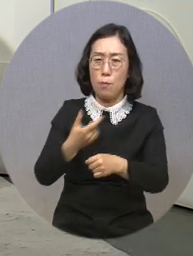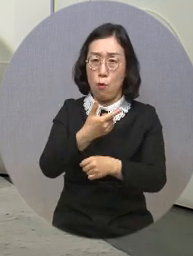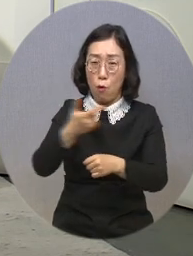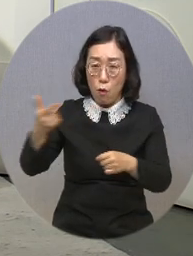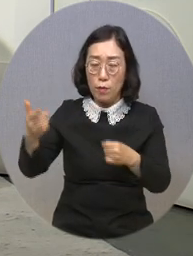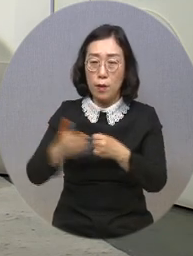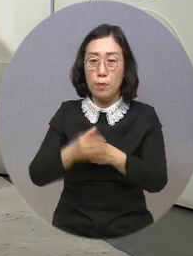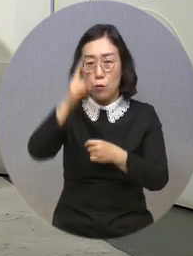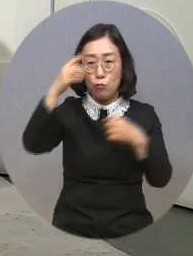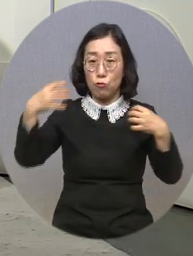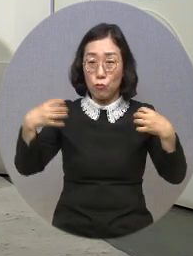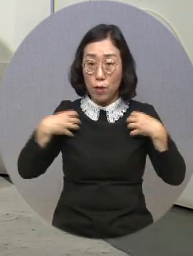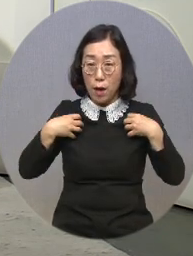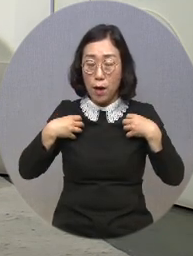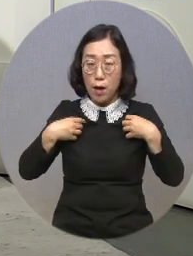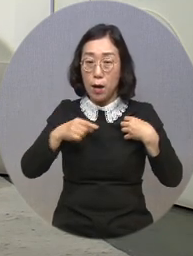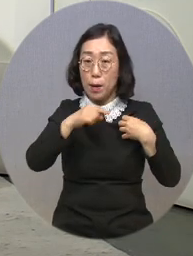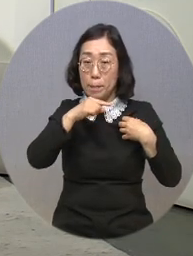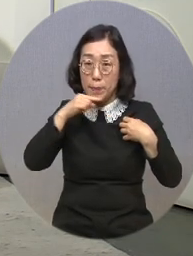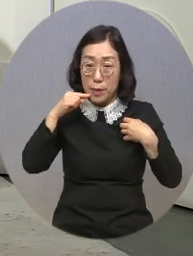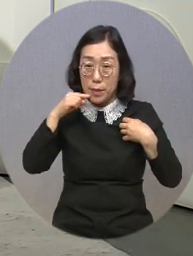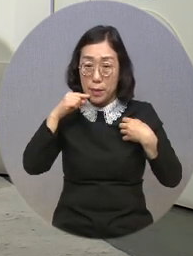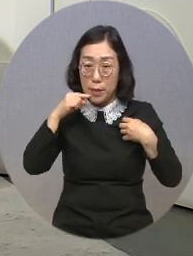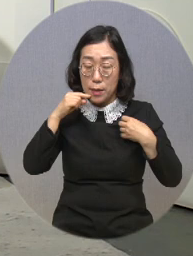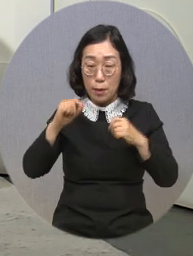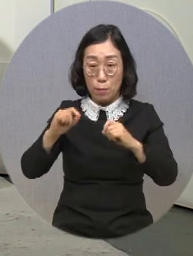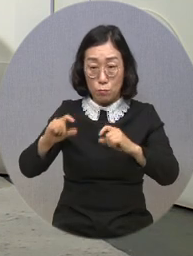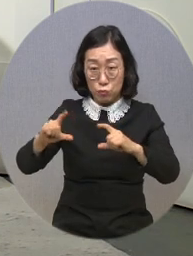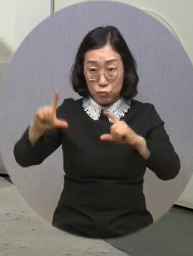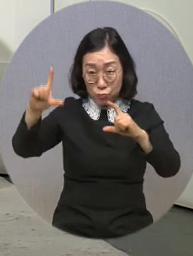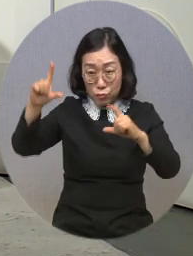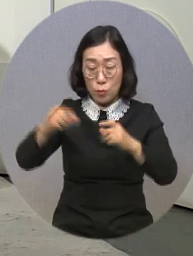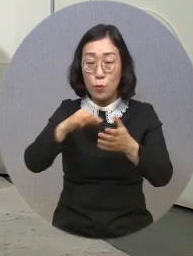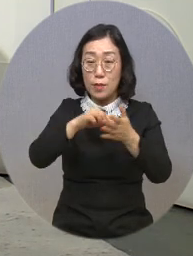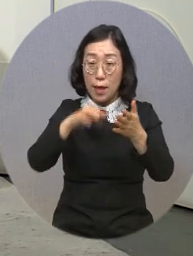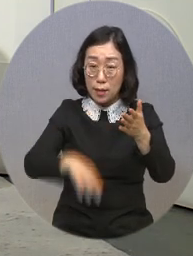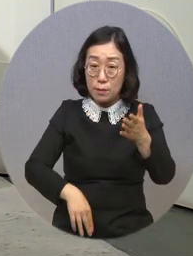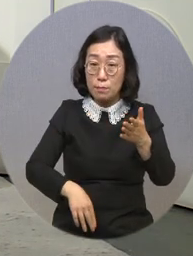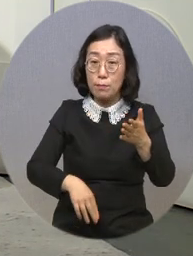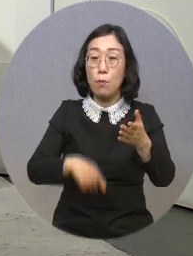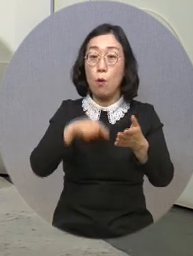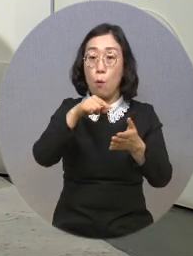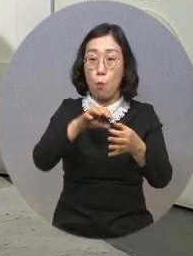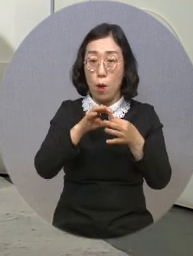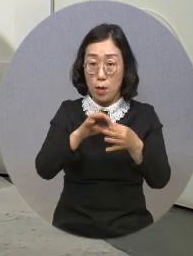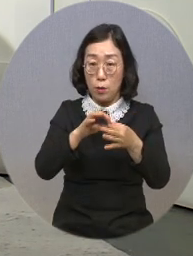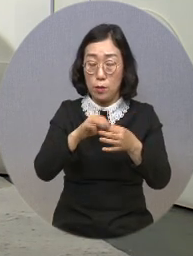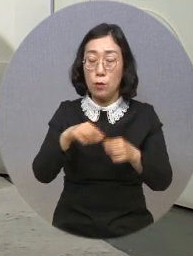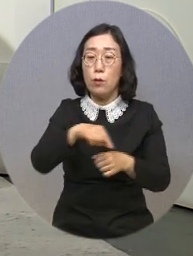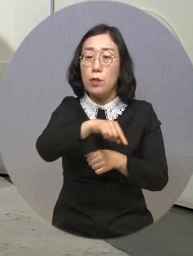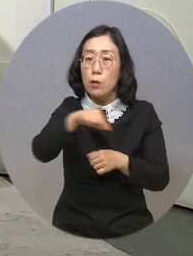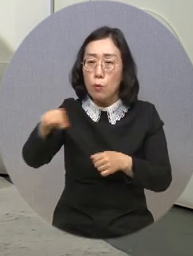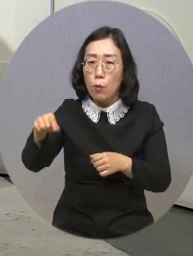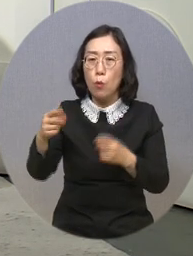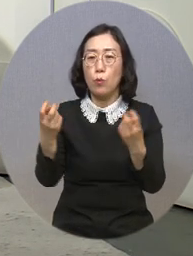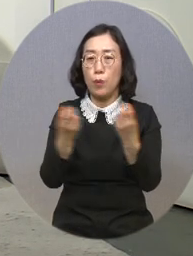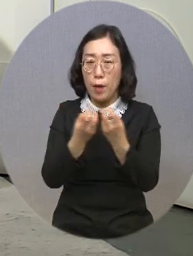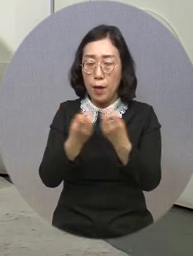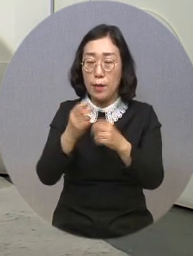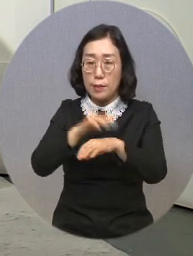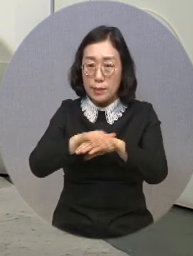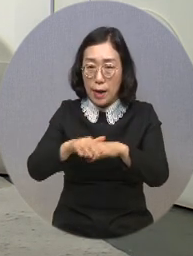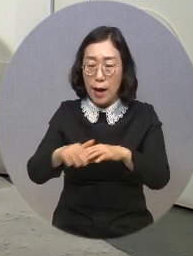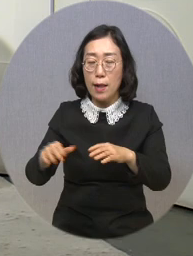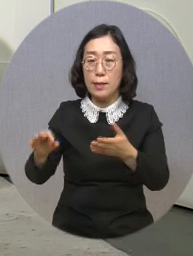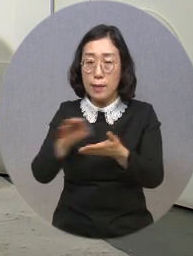지금 국가 부채 문제와 또 이 복지는 역시 이제 세금이 들어가야 되니까 이거를 어떻게 효율적으로